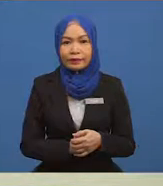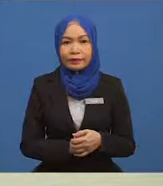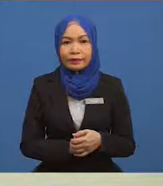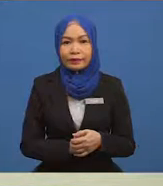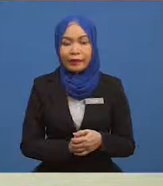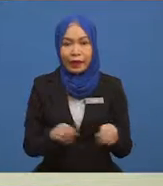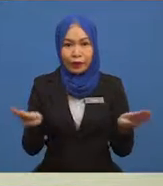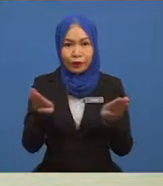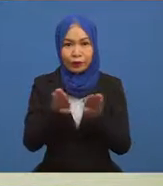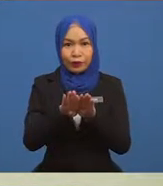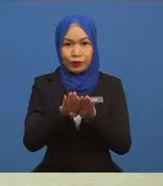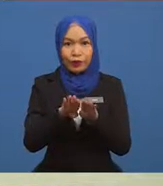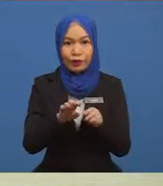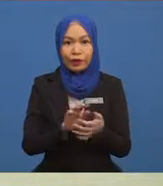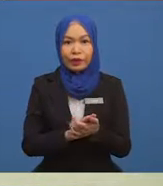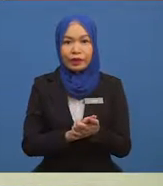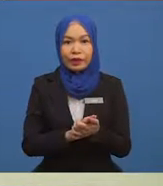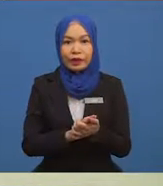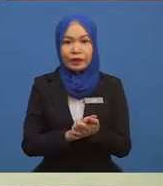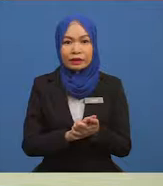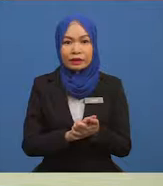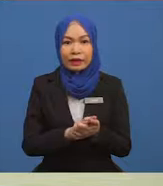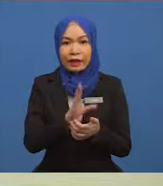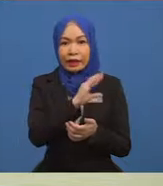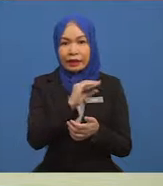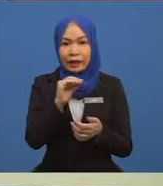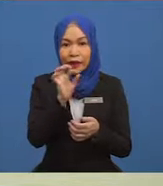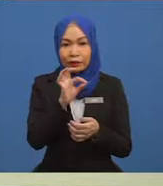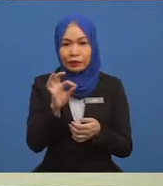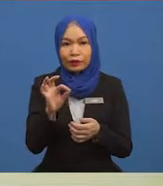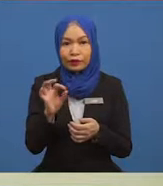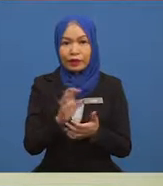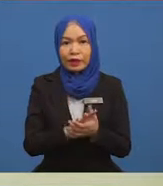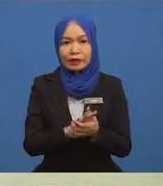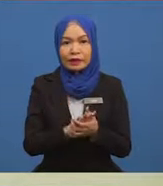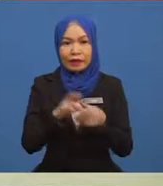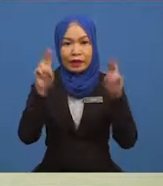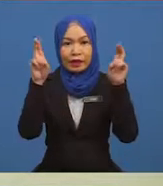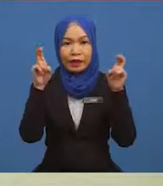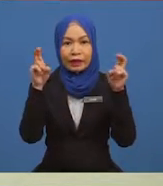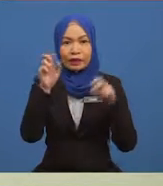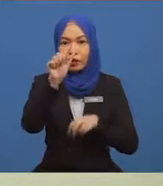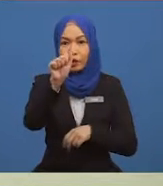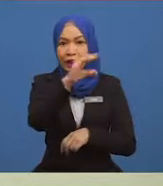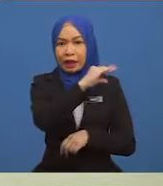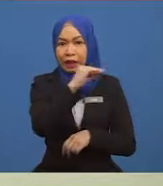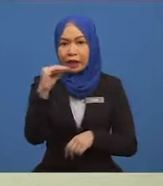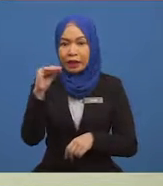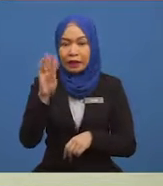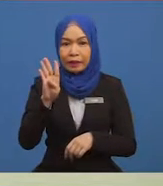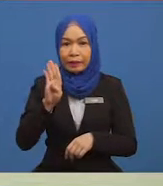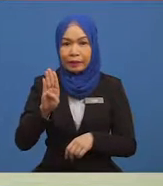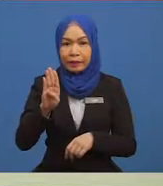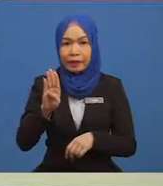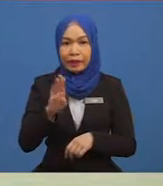Tutup kedua-dua tabung didih yang berlabel A dan B dengan penutup